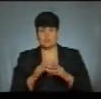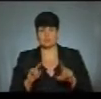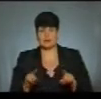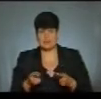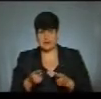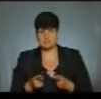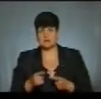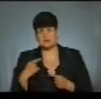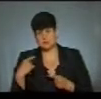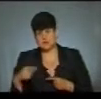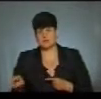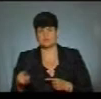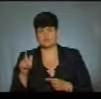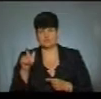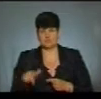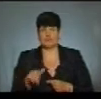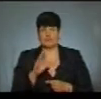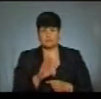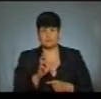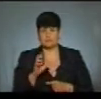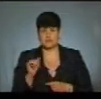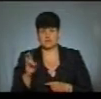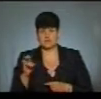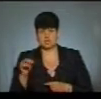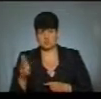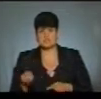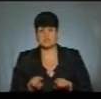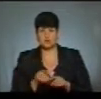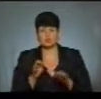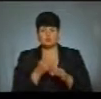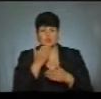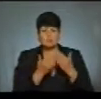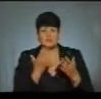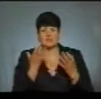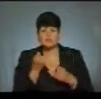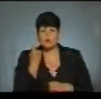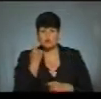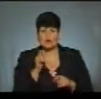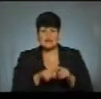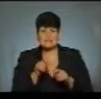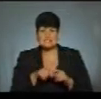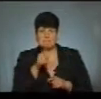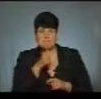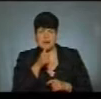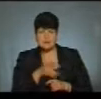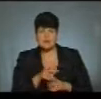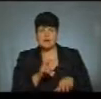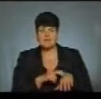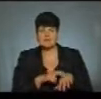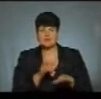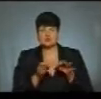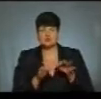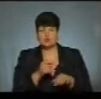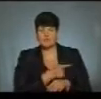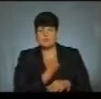домашнім арештом іншому підозрюваному Володимиру Біляшевичу. Також суд допитав ще одного експерта у справі – лікаря